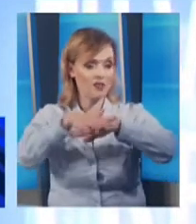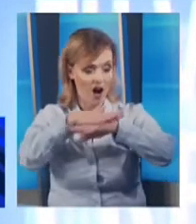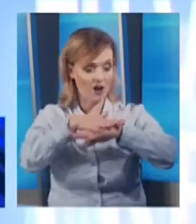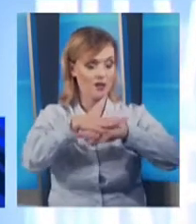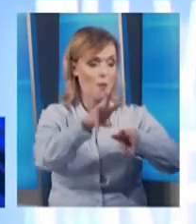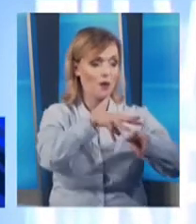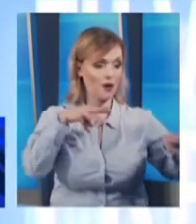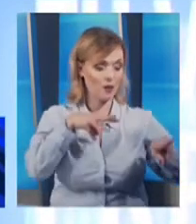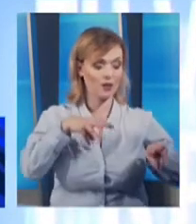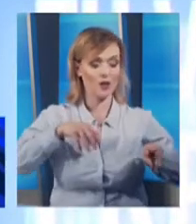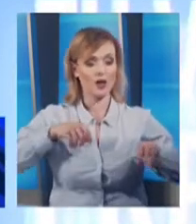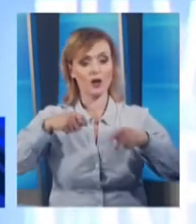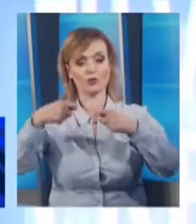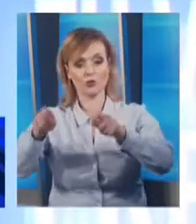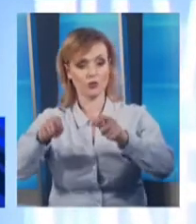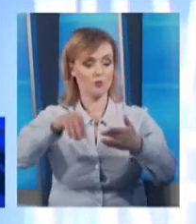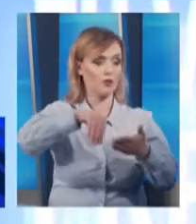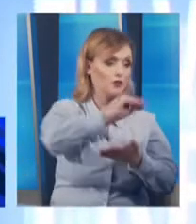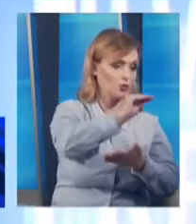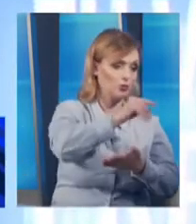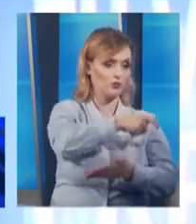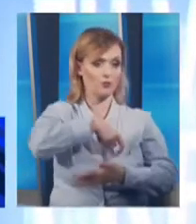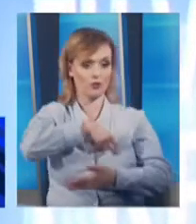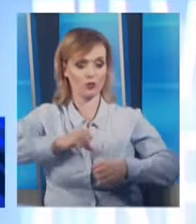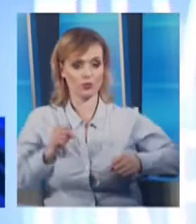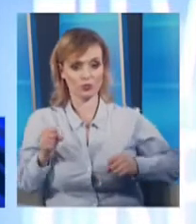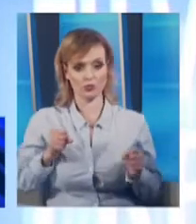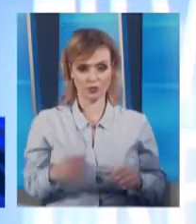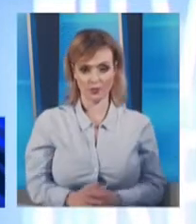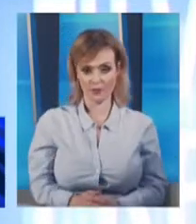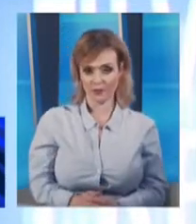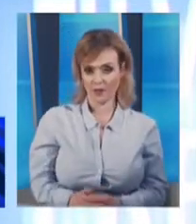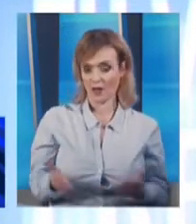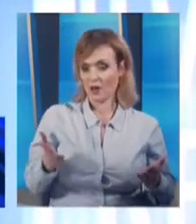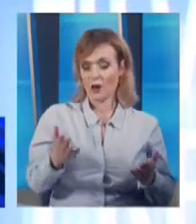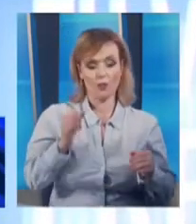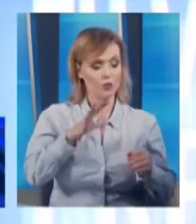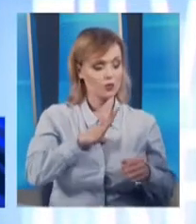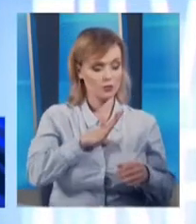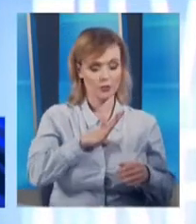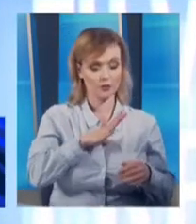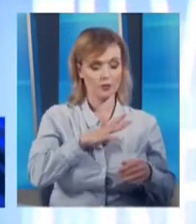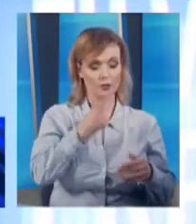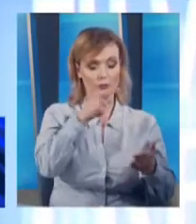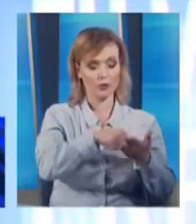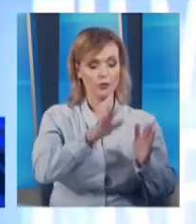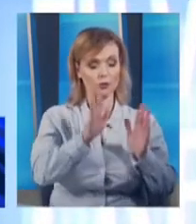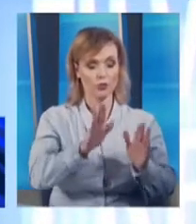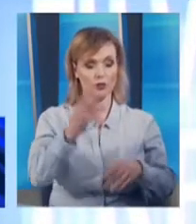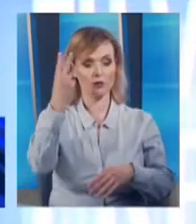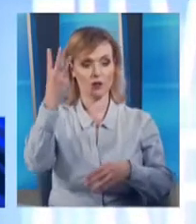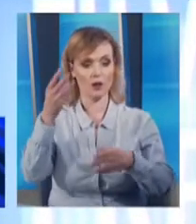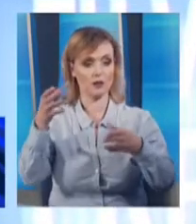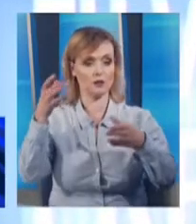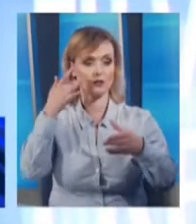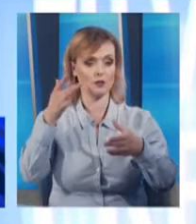se tranzacționează din... O performanță din 3 fracțiuni deja să ajungă, probabil. Ce facem, ce vă propuneți